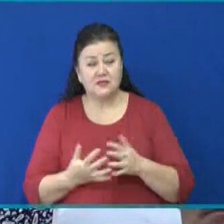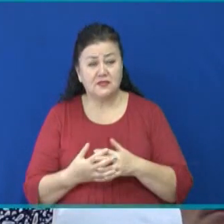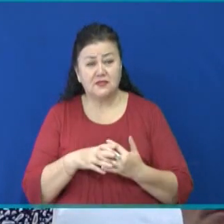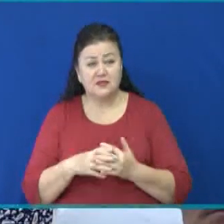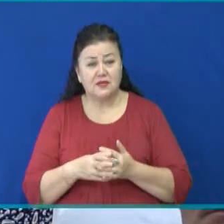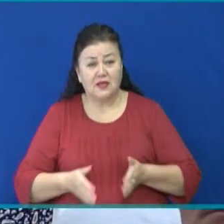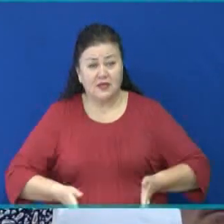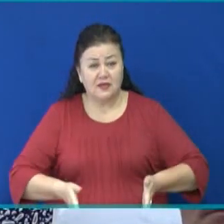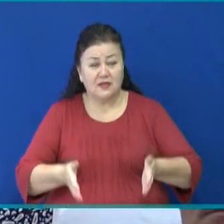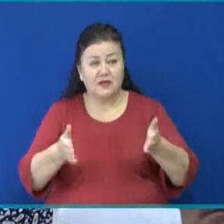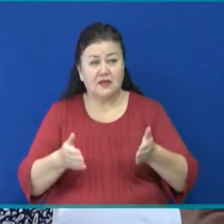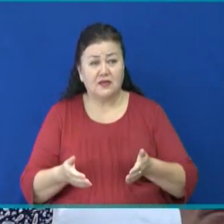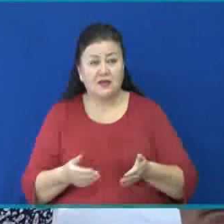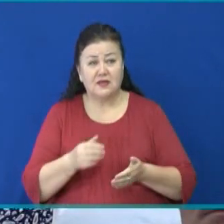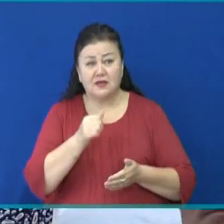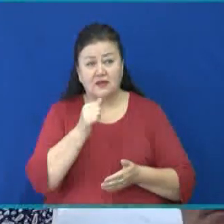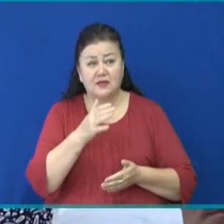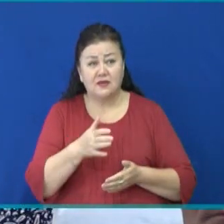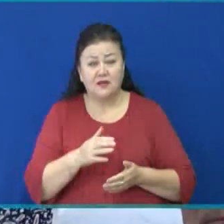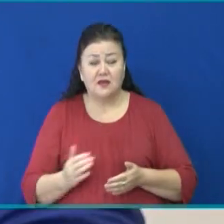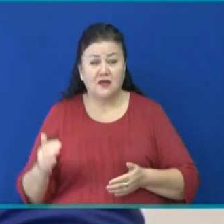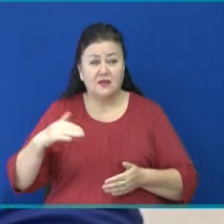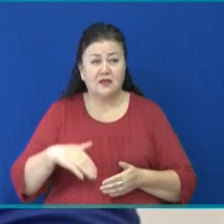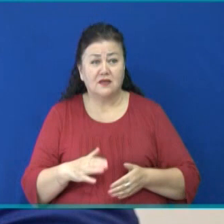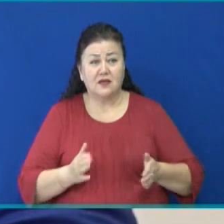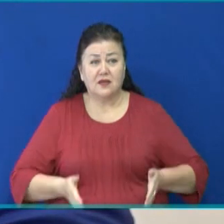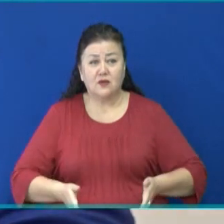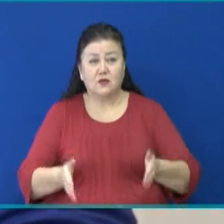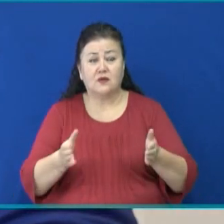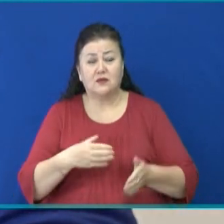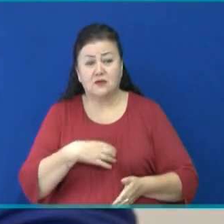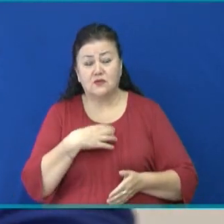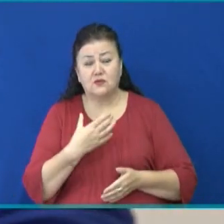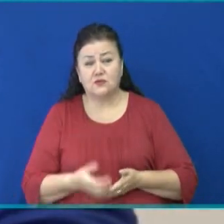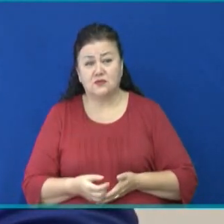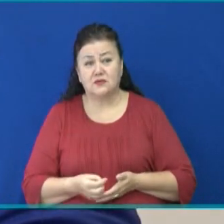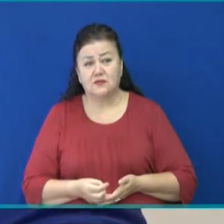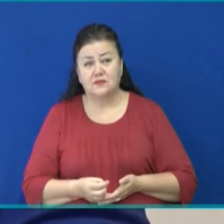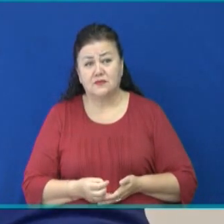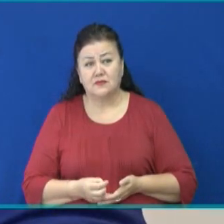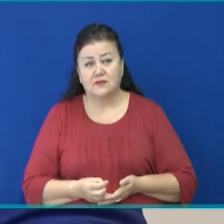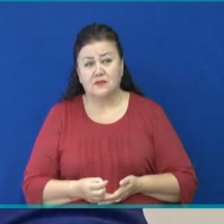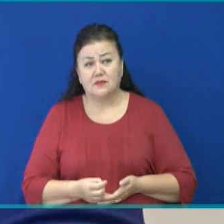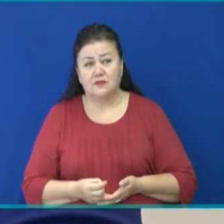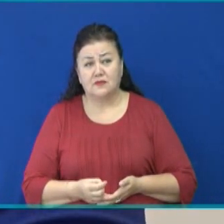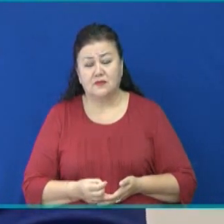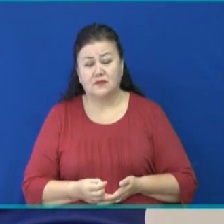до Бескарагая, это вообще невыносимая дорога. В этом году ямочный ремонт будет проведен. Это районная